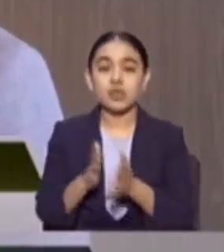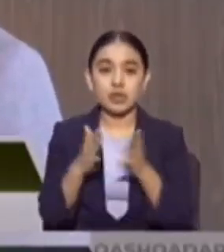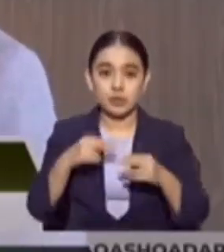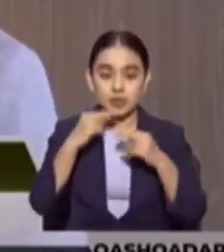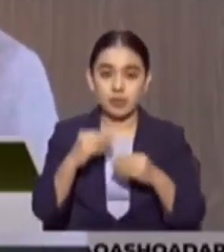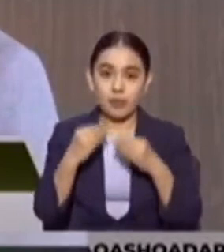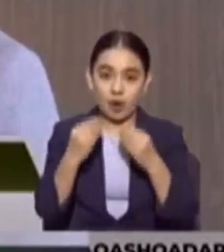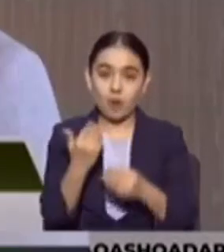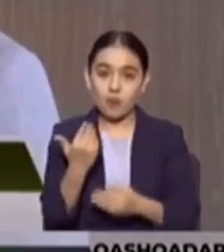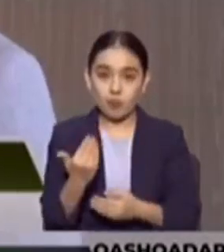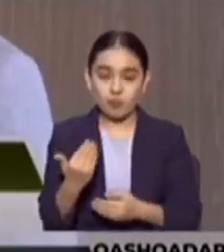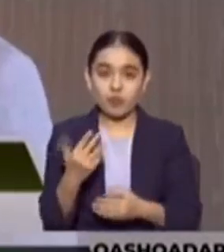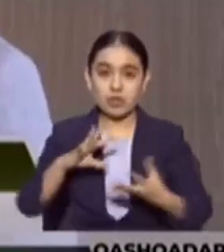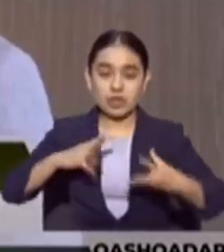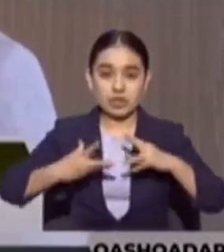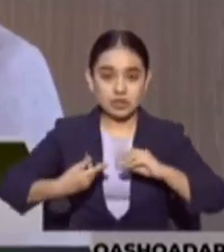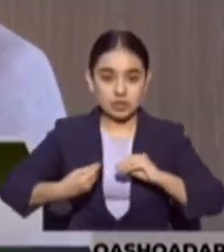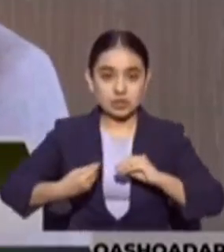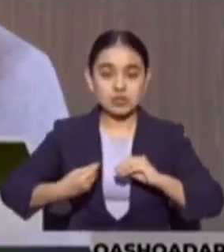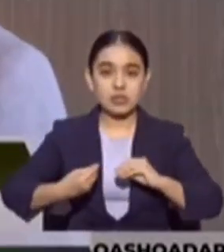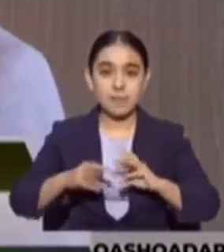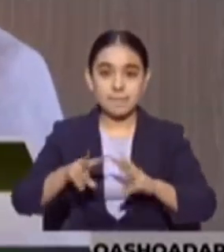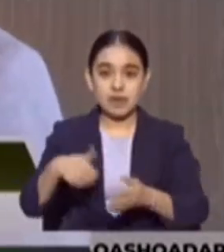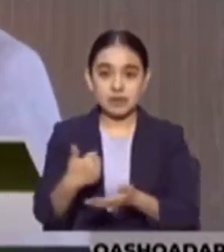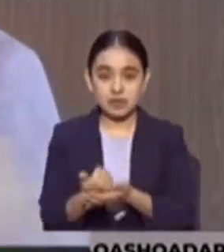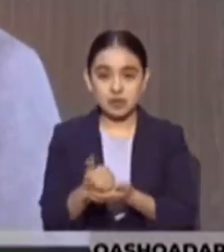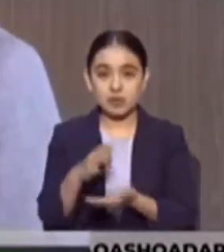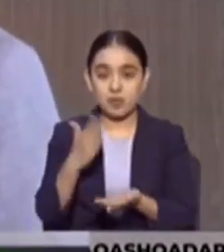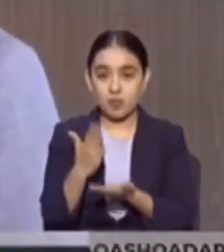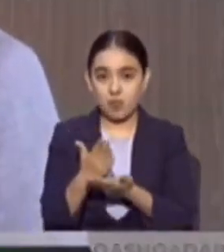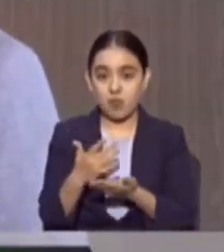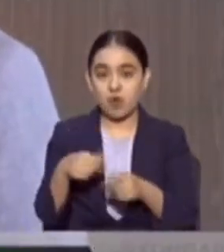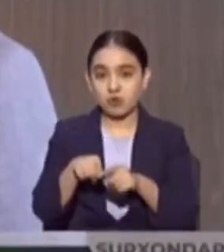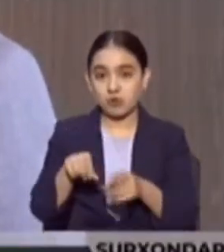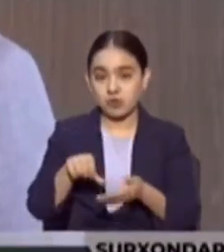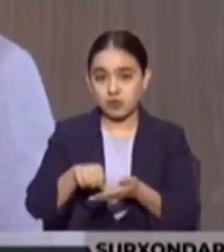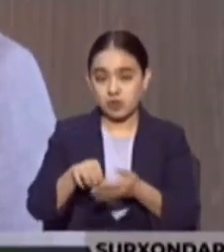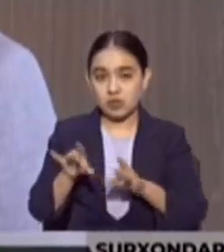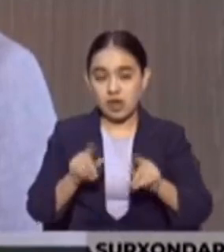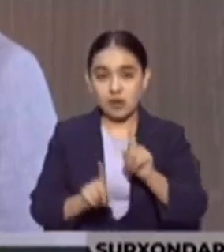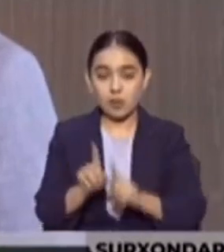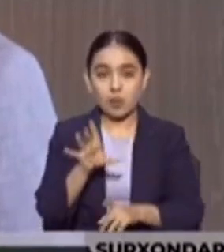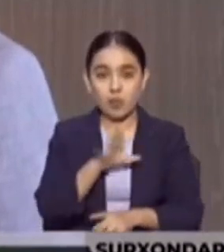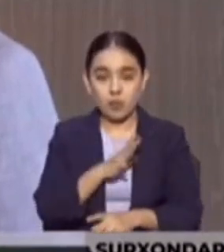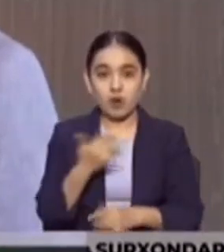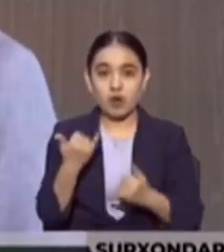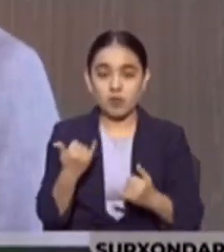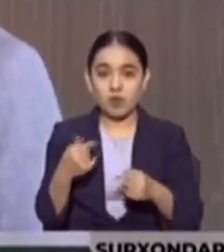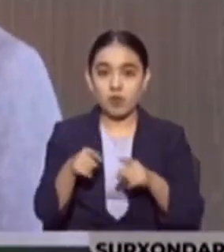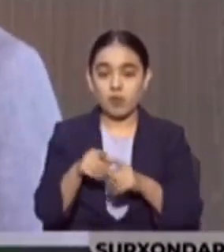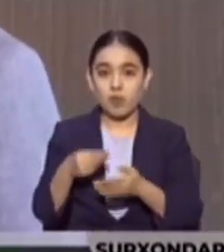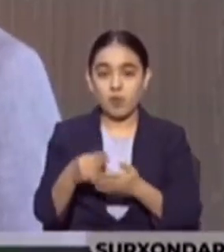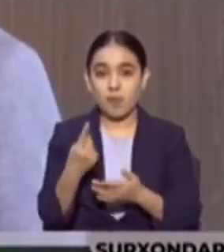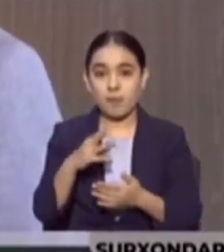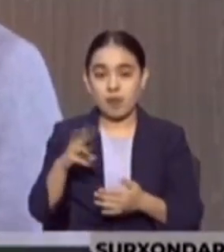e'tibor berilyapti. Bu buning natijasida mana prezident Ecoward degan tanlovimizni boshladik. Umumiy mukofot jamg'armasi